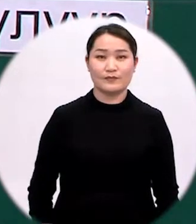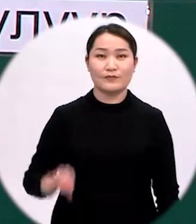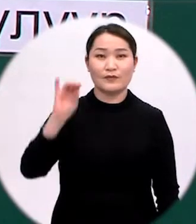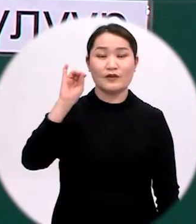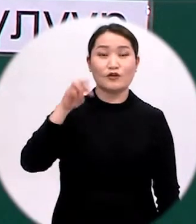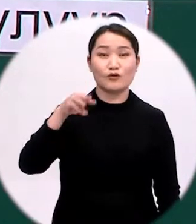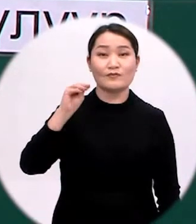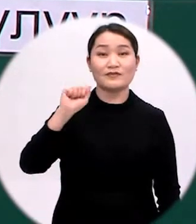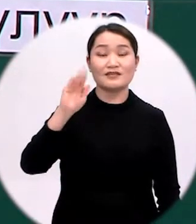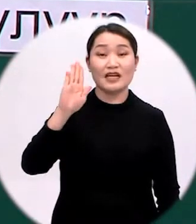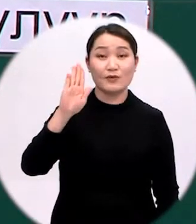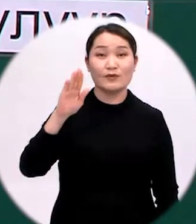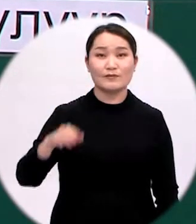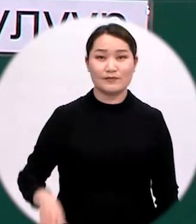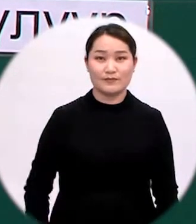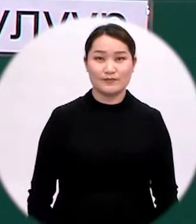Yum java.